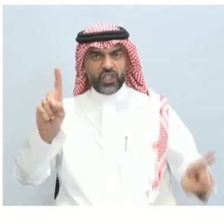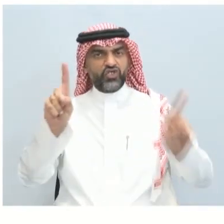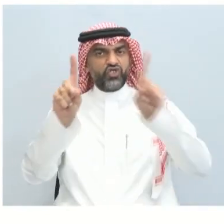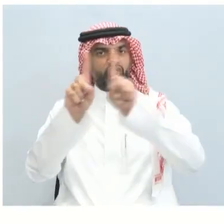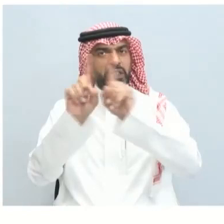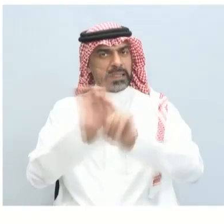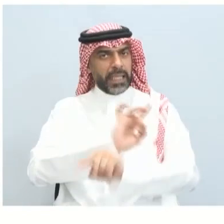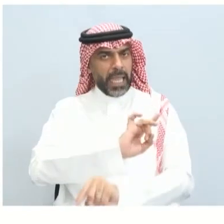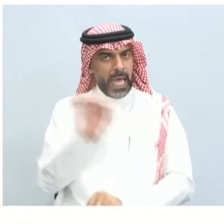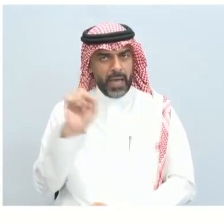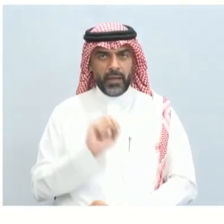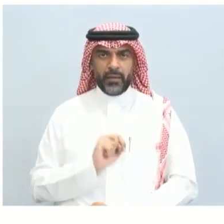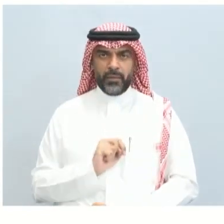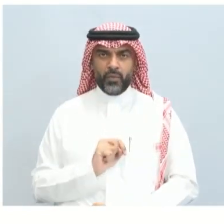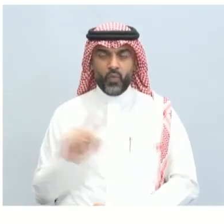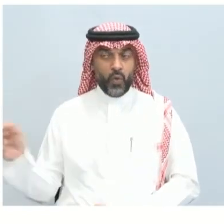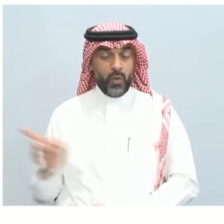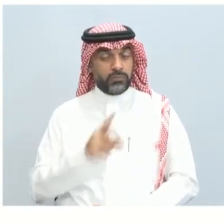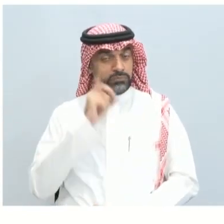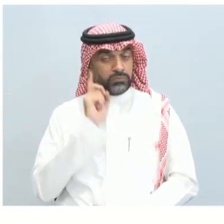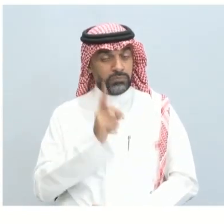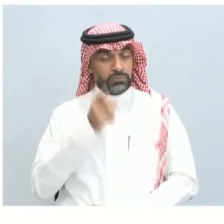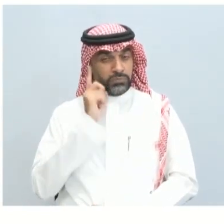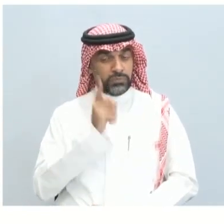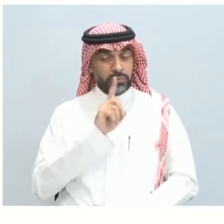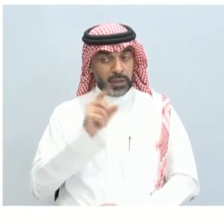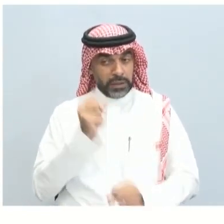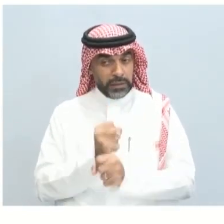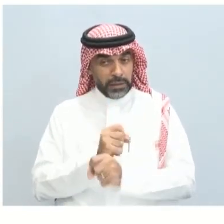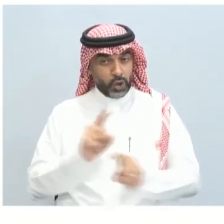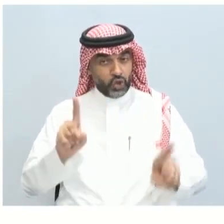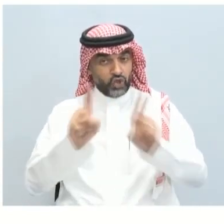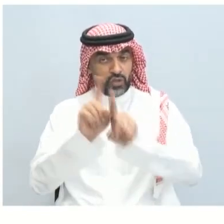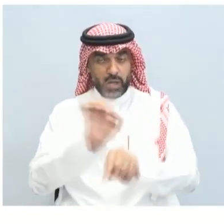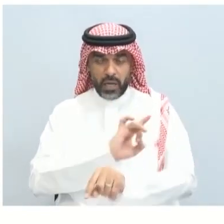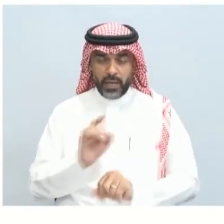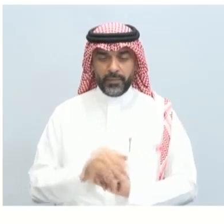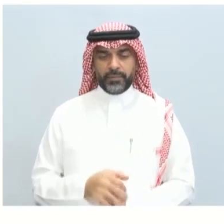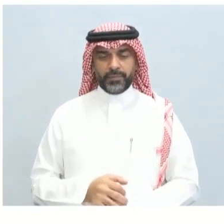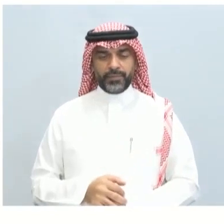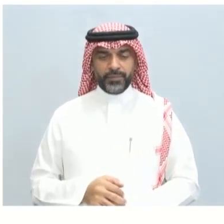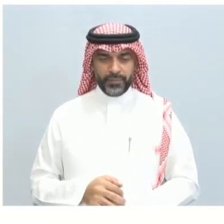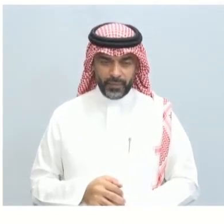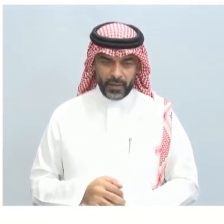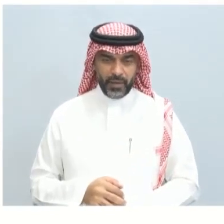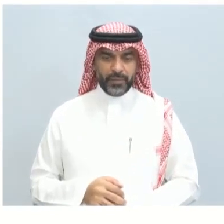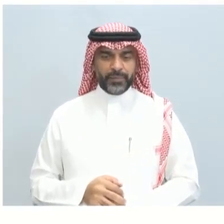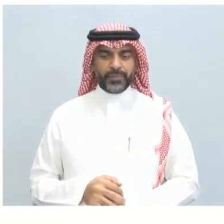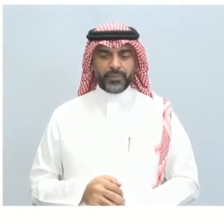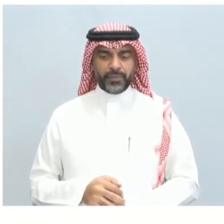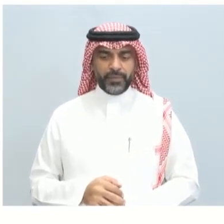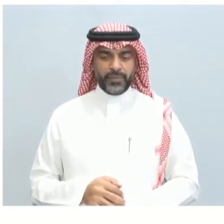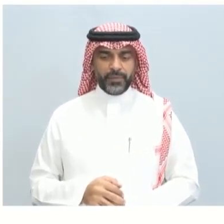ويحذرون منه ويحذرون من الشرك قال تعالى ولقد بعثنا في كل امه رسولا